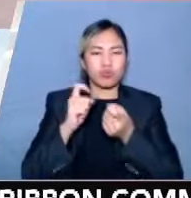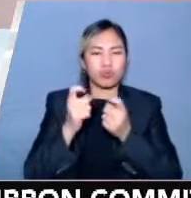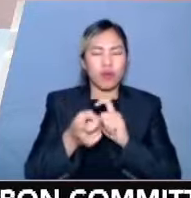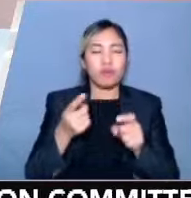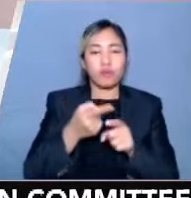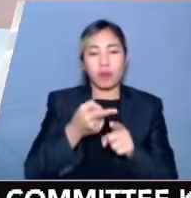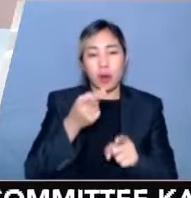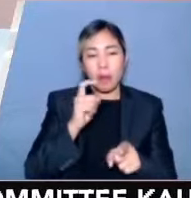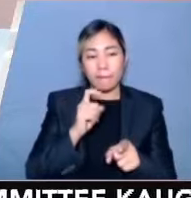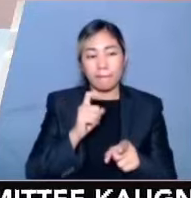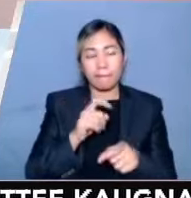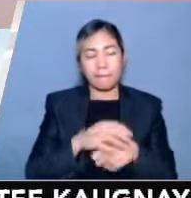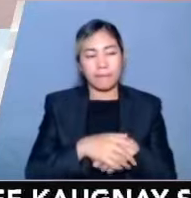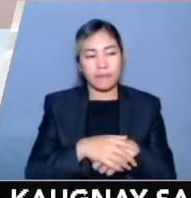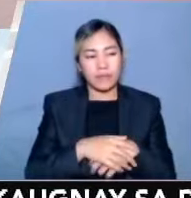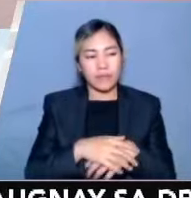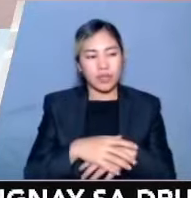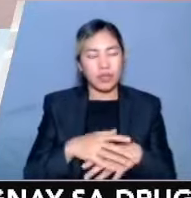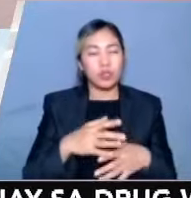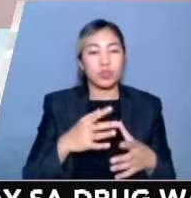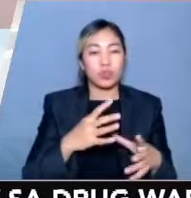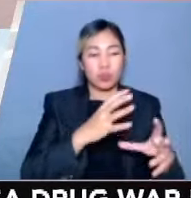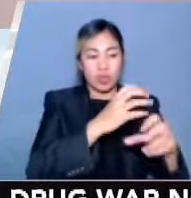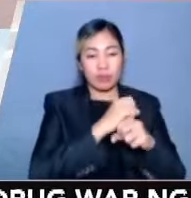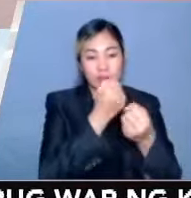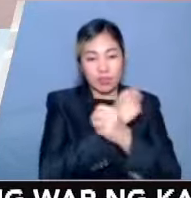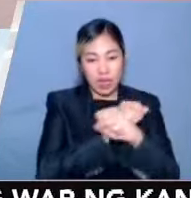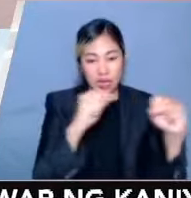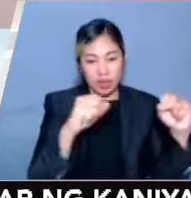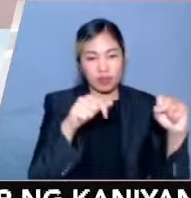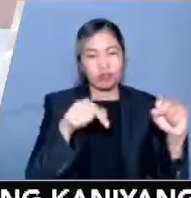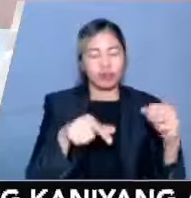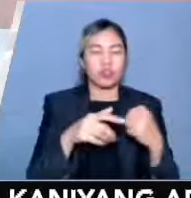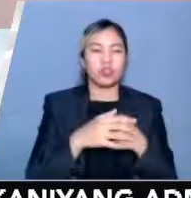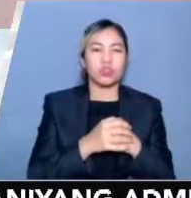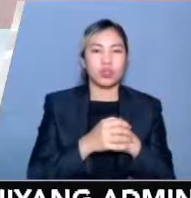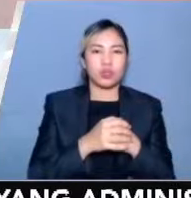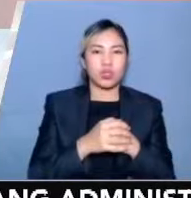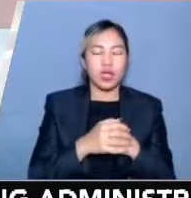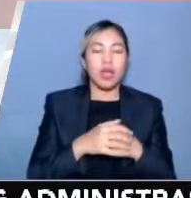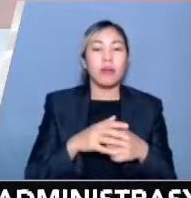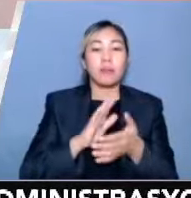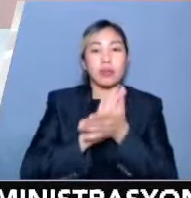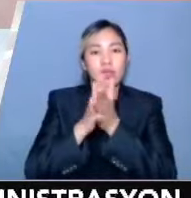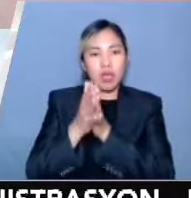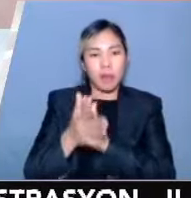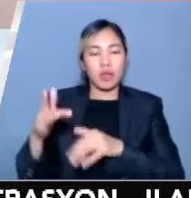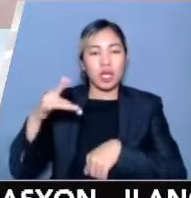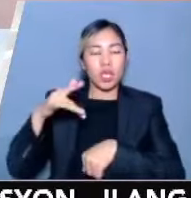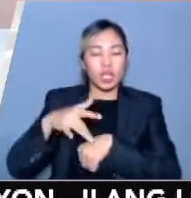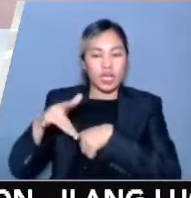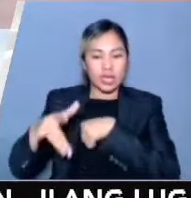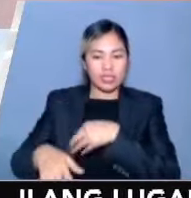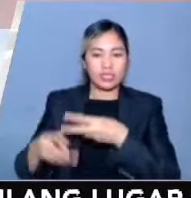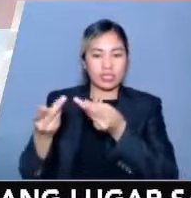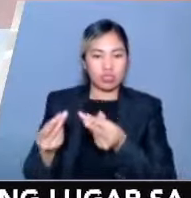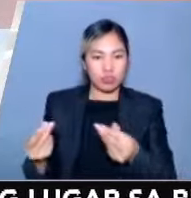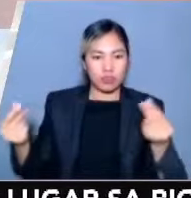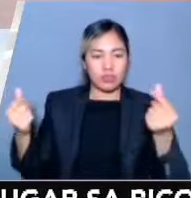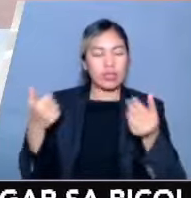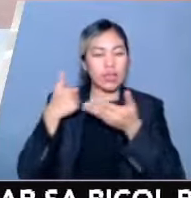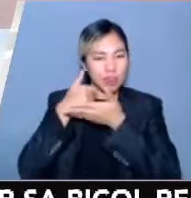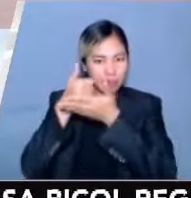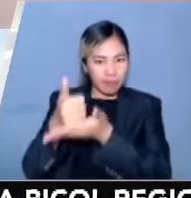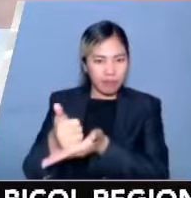response to early recovery, no? Yun yung magandang ano, and besides yung mga marami na rin